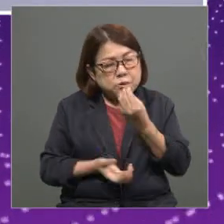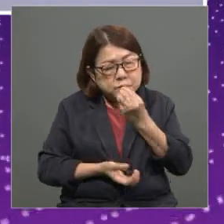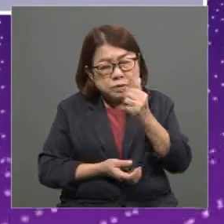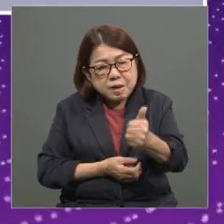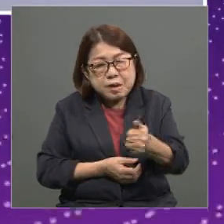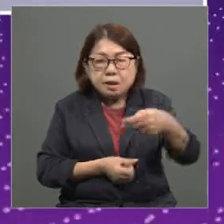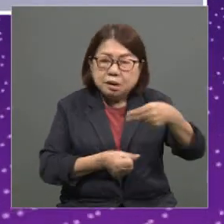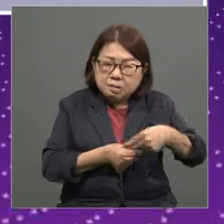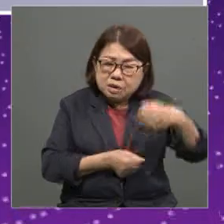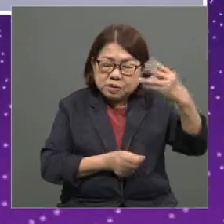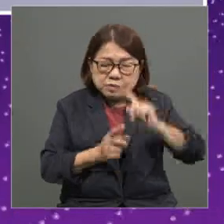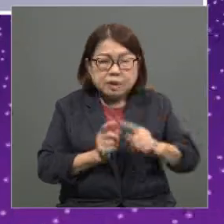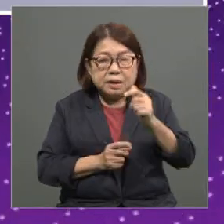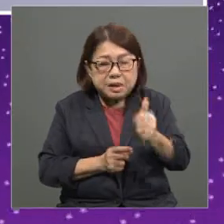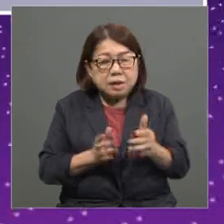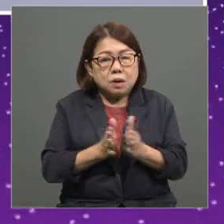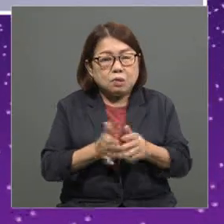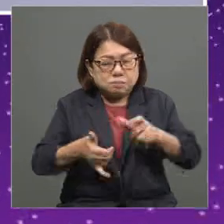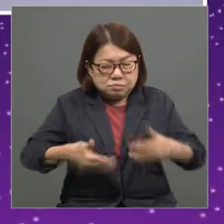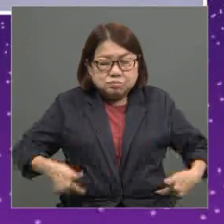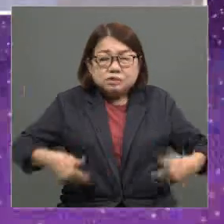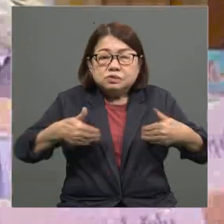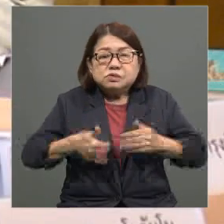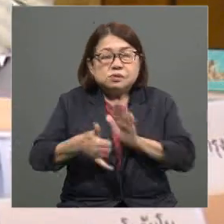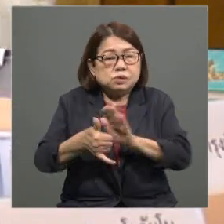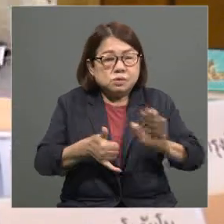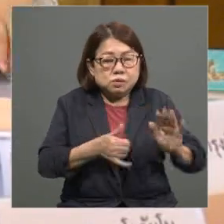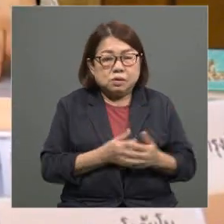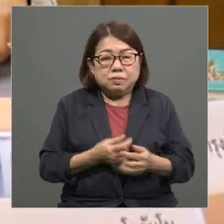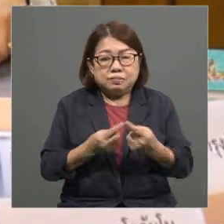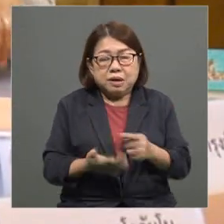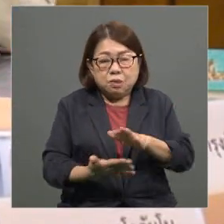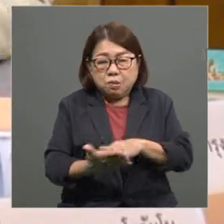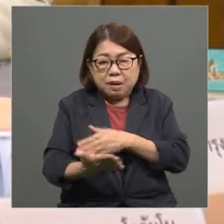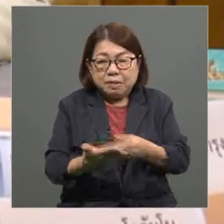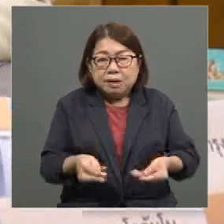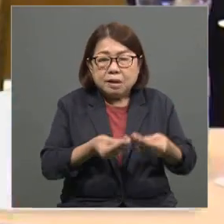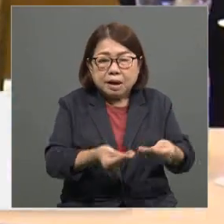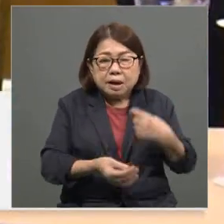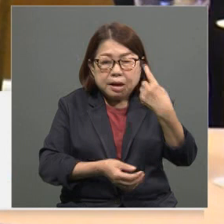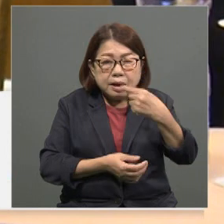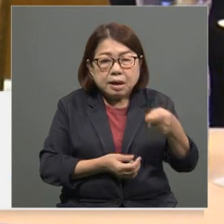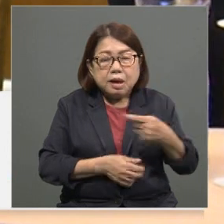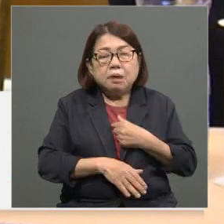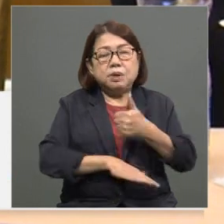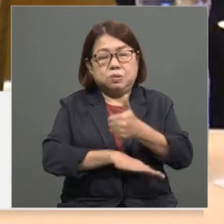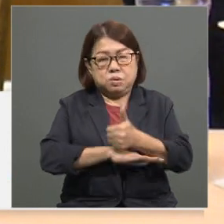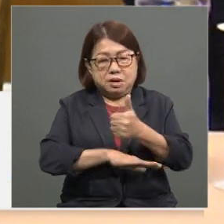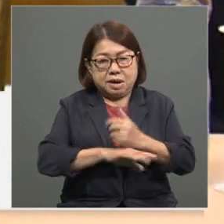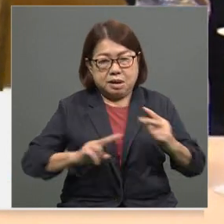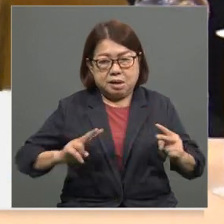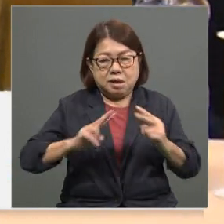มไปถึงเรื่องของมนุษยชาติด้วยโดยผู้ที่ได้มามอบนโยบายนะครับก็คือทางคุณมาริสเสงี่ยมพงศ์รัฐมนตรีว่าการกระท